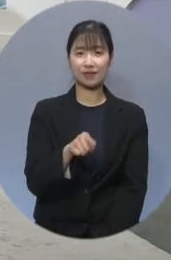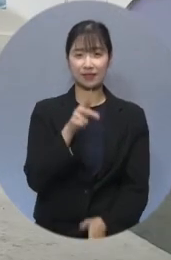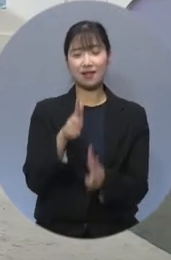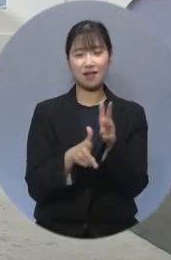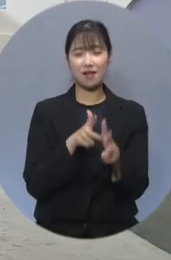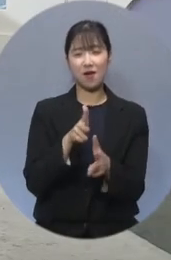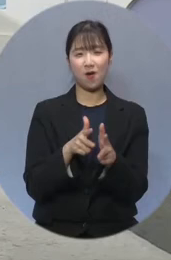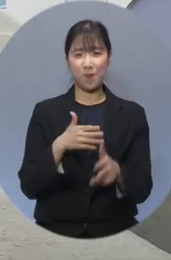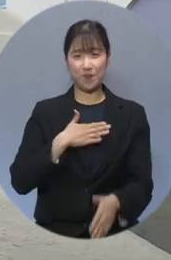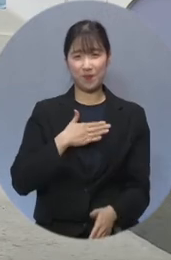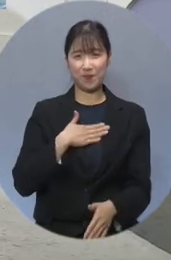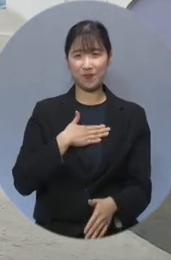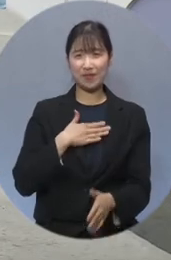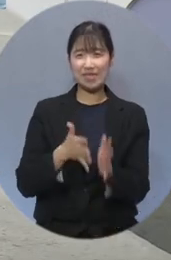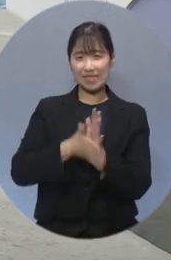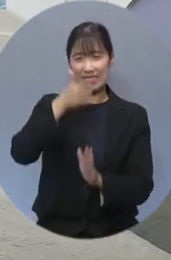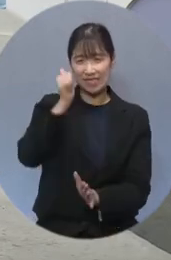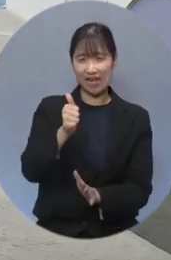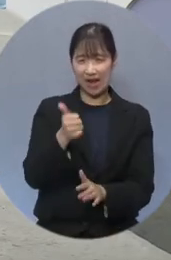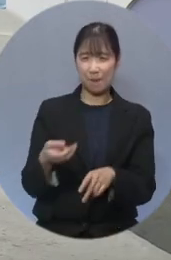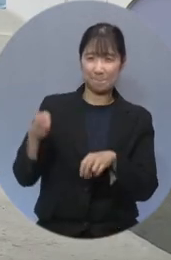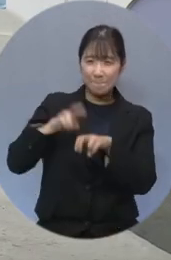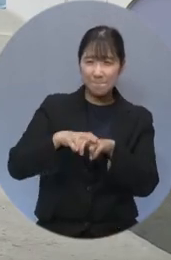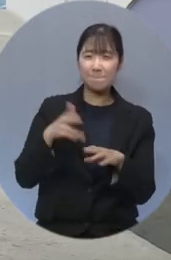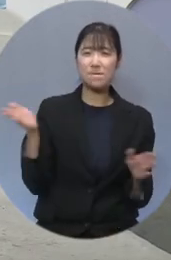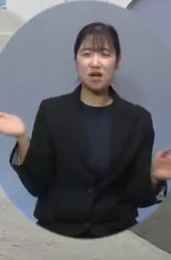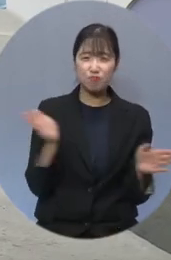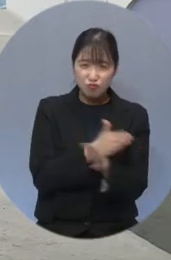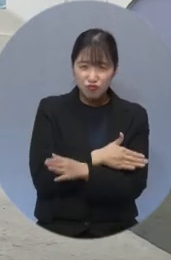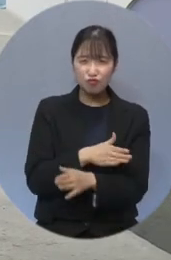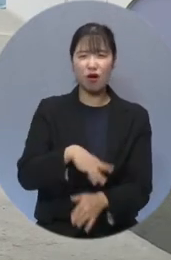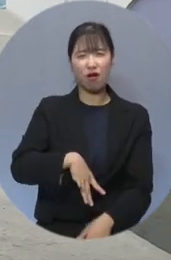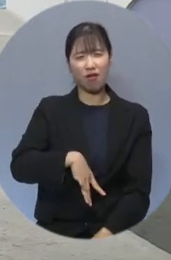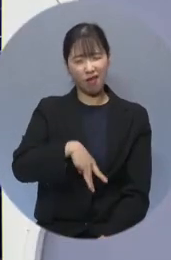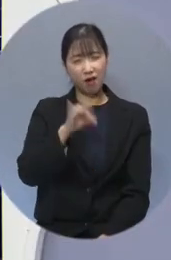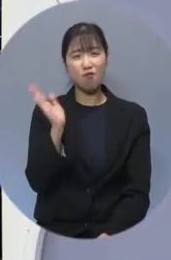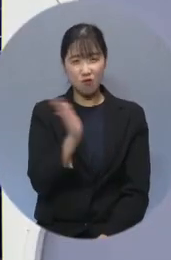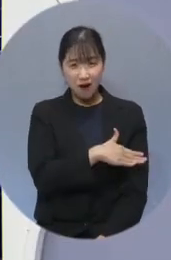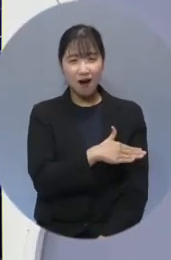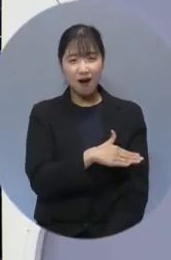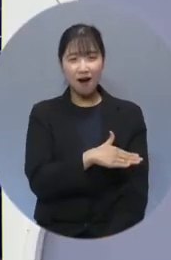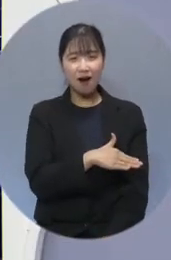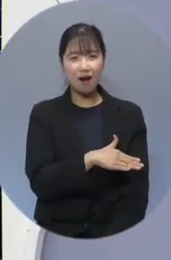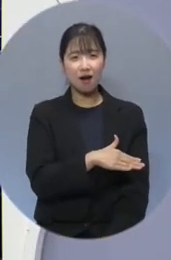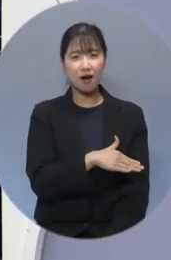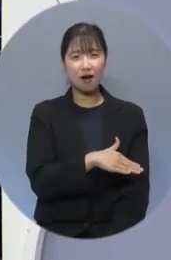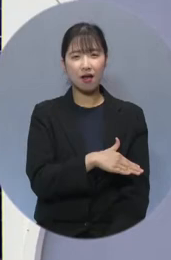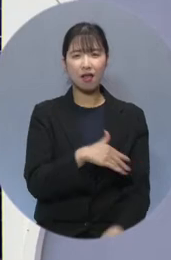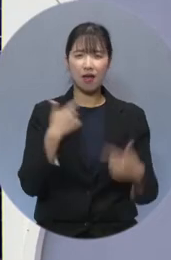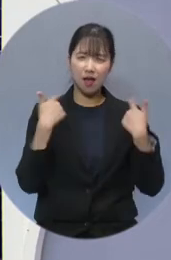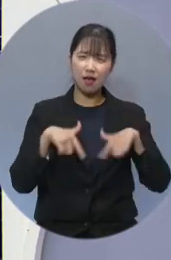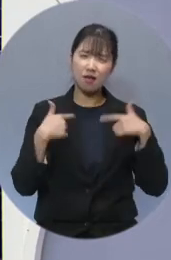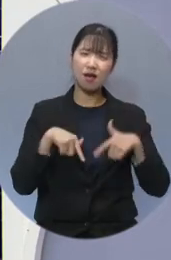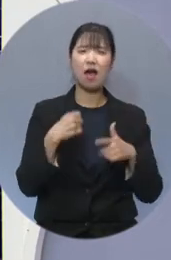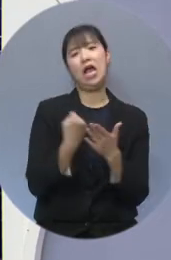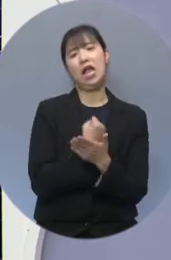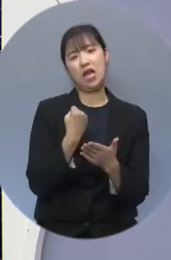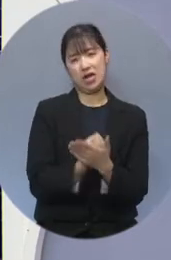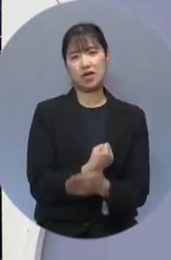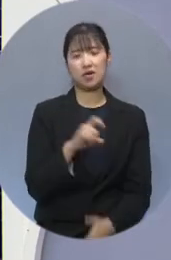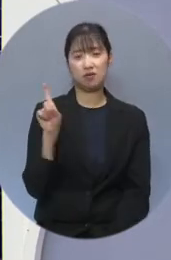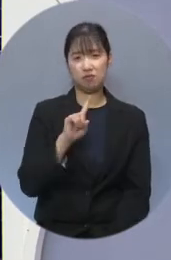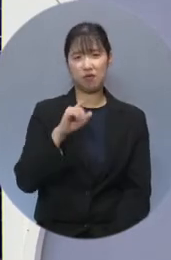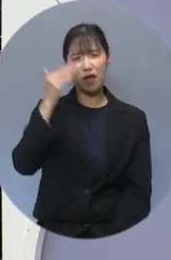사실은 제가 취임하자마자 예. 이제 바로 늘 안타까운 생각이